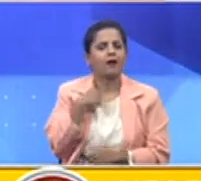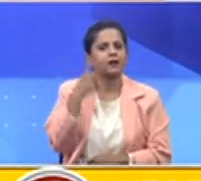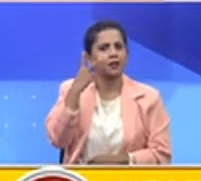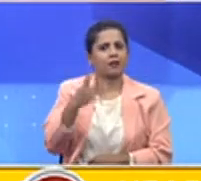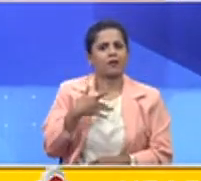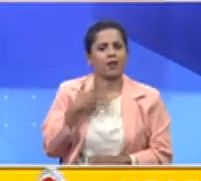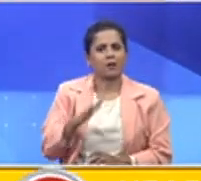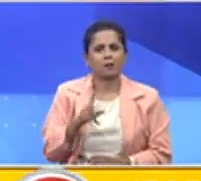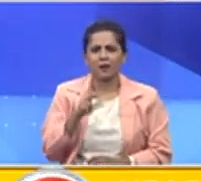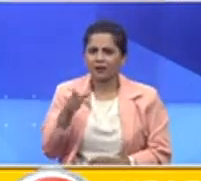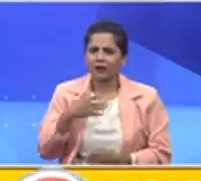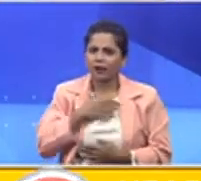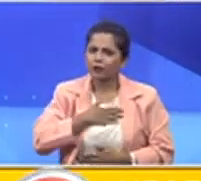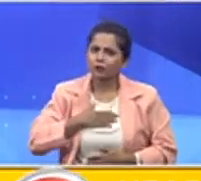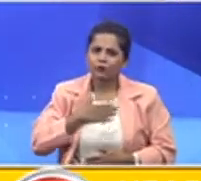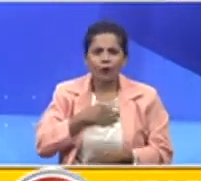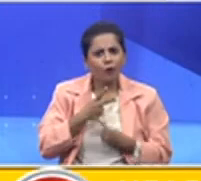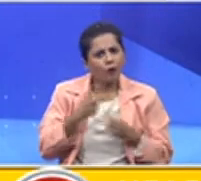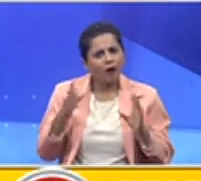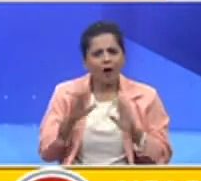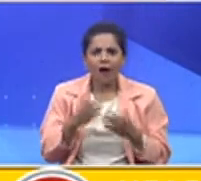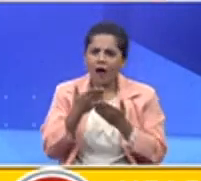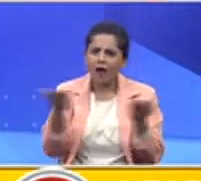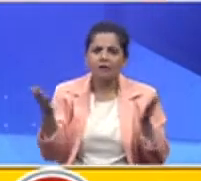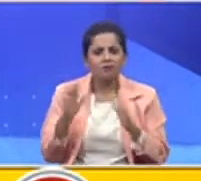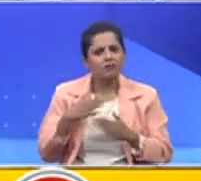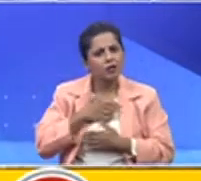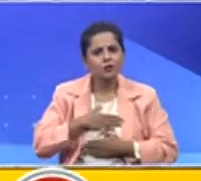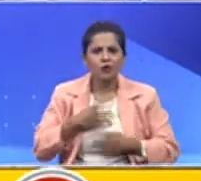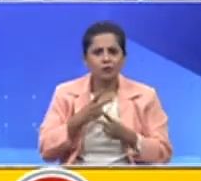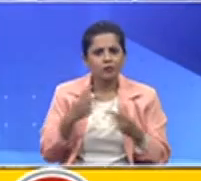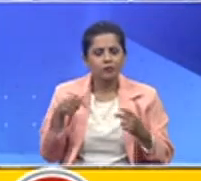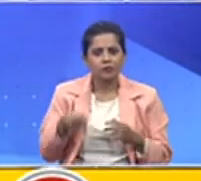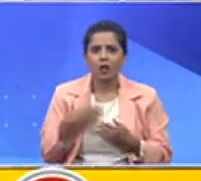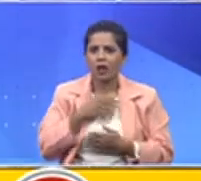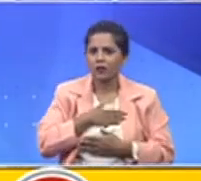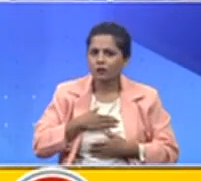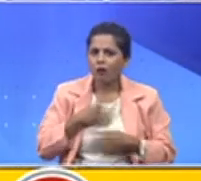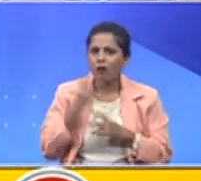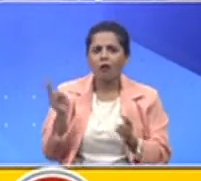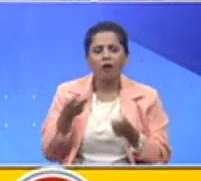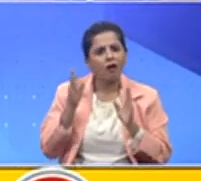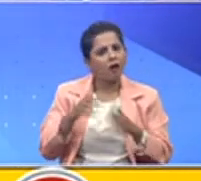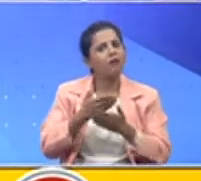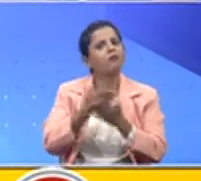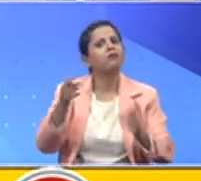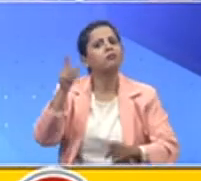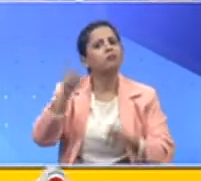एंटरेइन्मेंट की बात हो रही है एडवेंचर की बात हो रही है